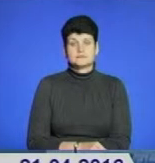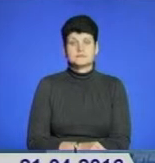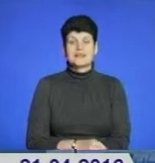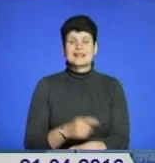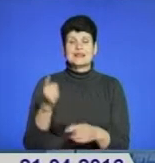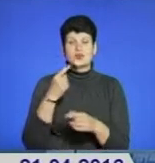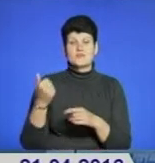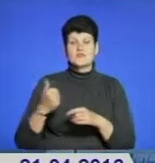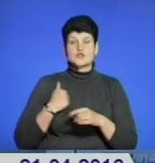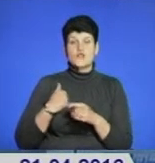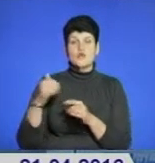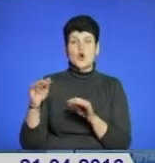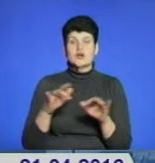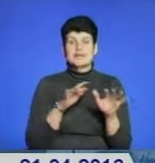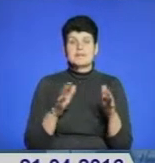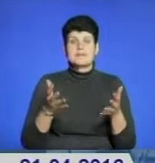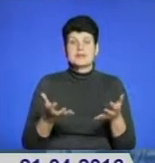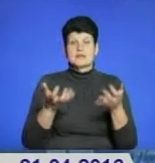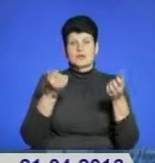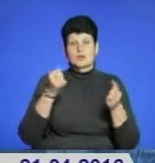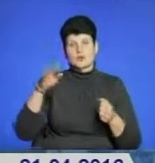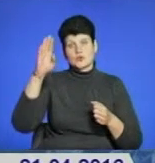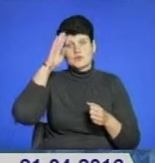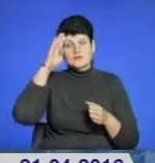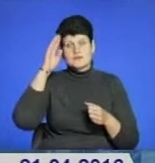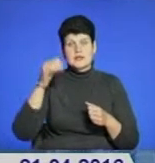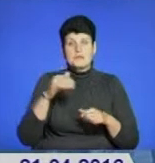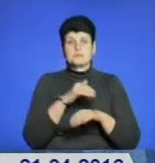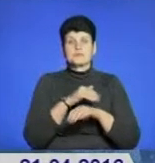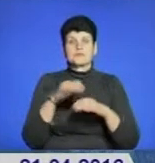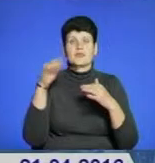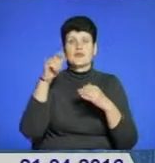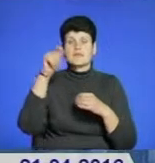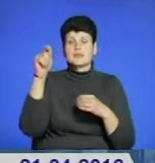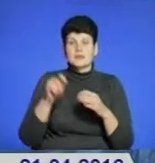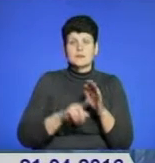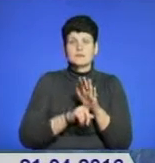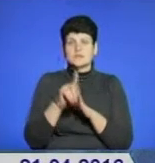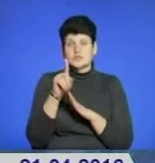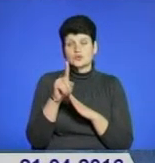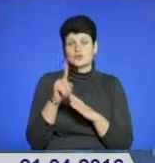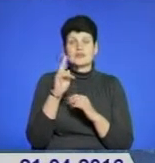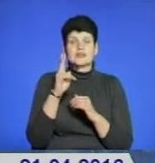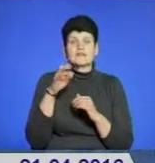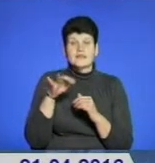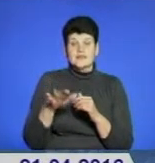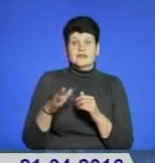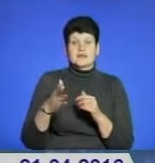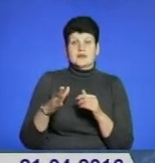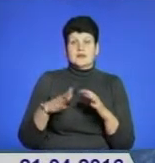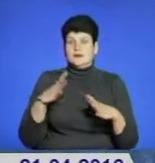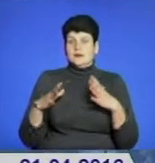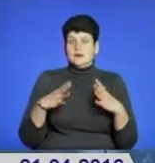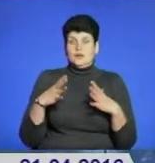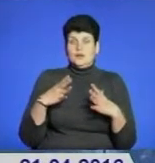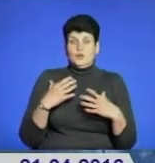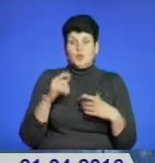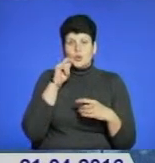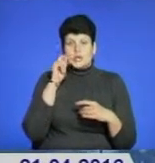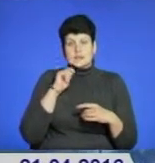Тернопільський військовий оркестр підтримує бійців на передовій. Ще від початку квітня наші музиканти піднімають патріотичний дух українських захисників